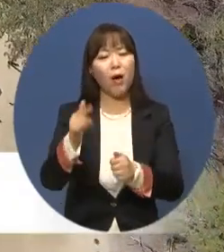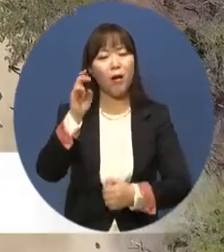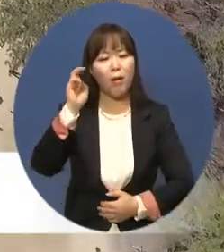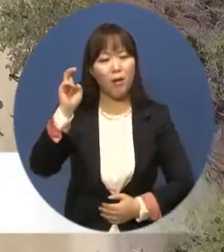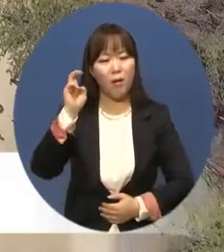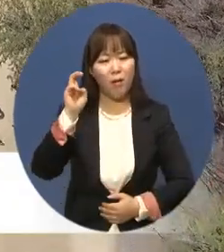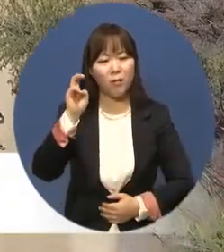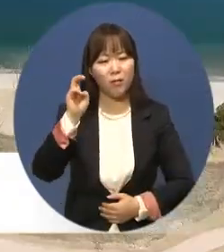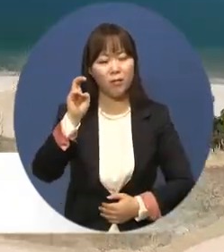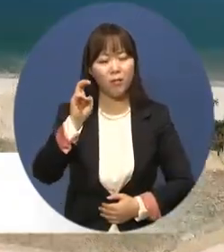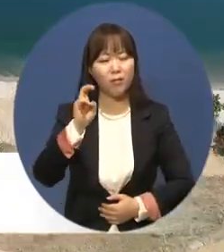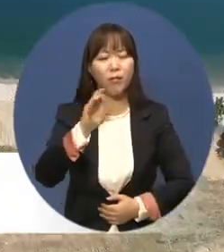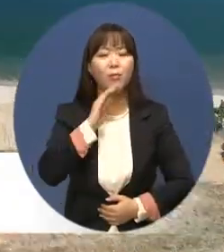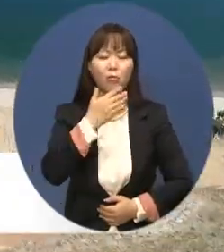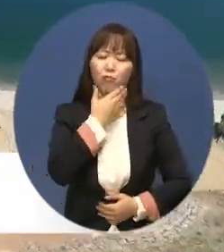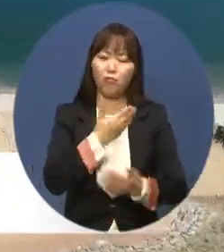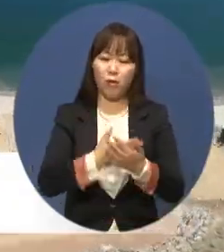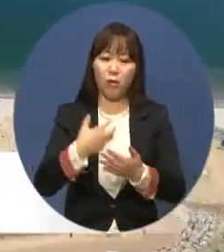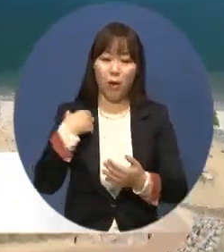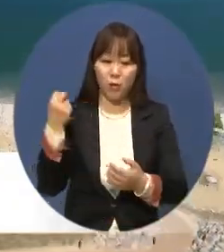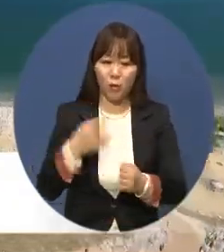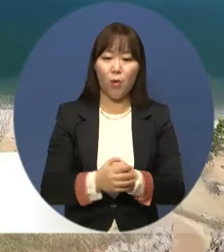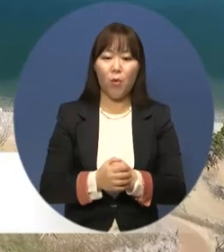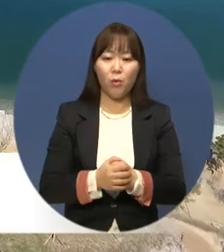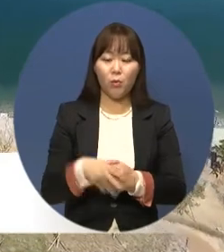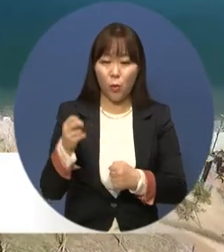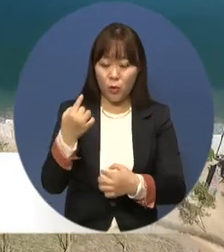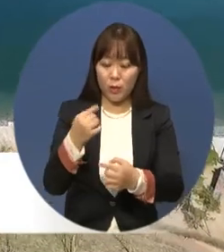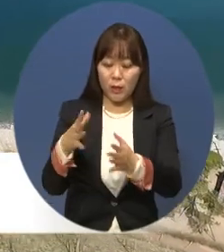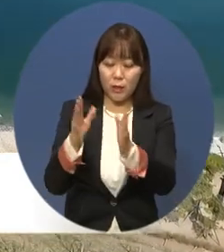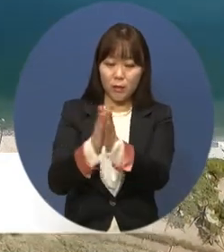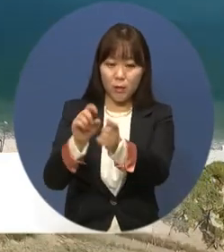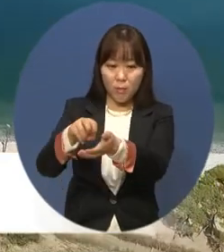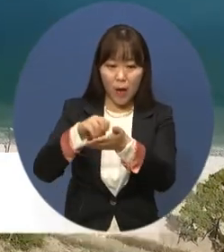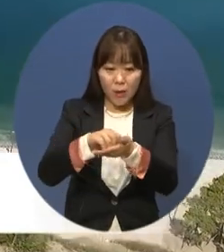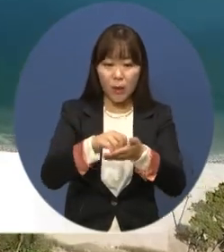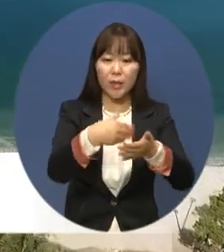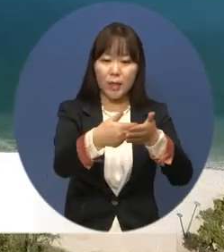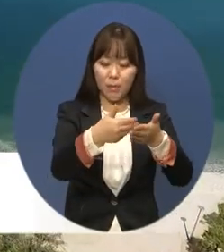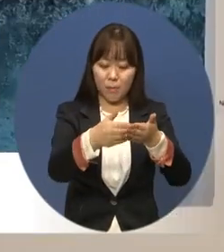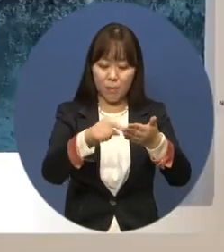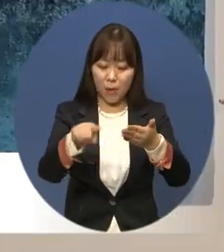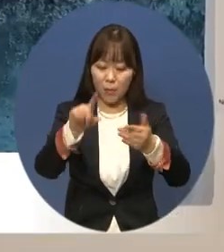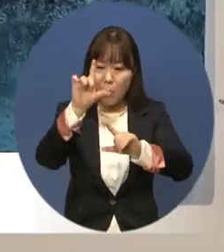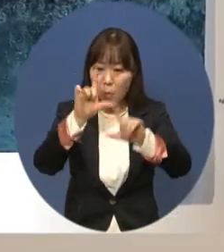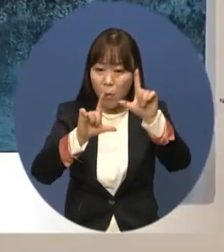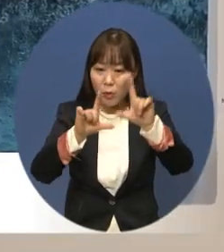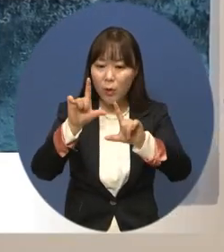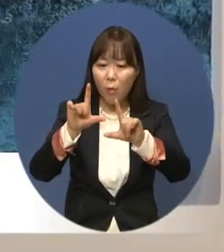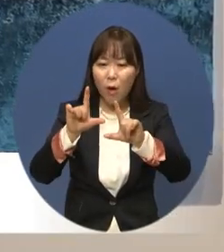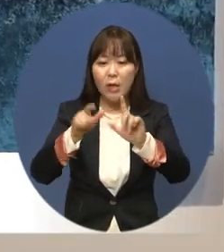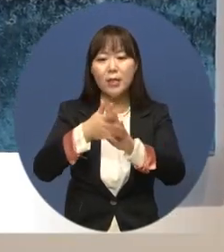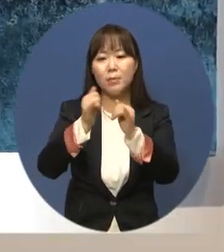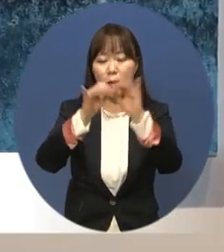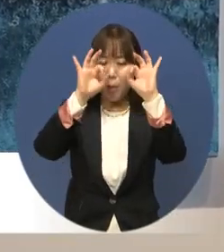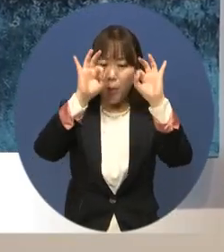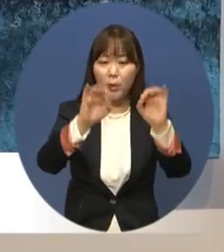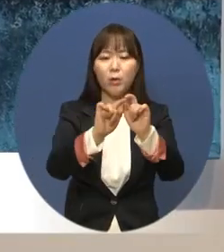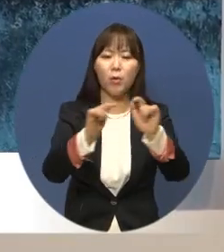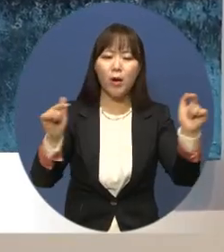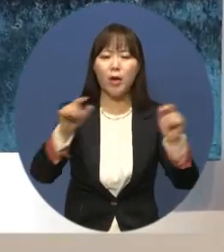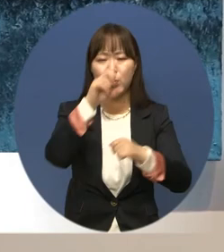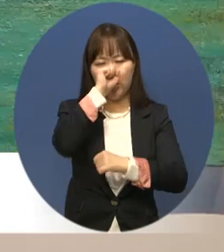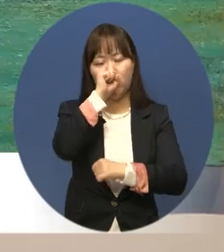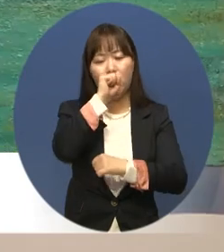있는 아주 중요한 매개체로서 또 작가들이 여기 입주해서 작품 활동을 하는 이런 모습들을 또 시민들이 볼 수 있는 여러 가지 이점이